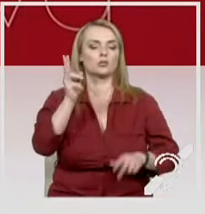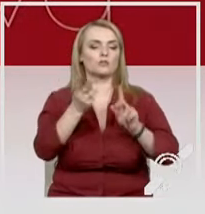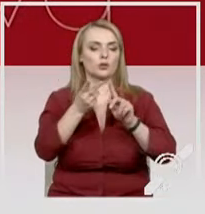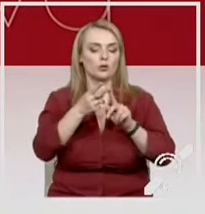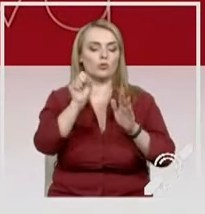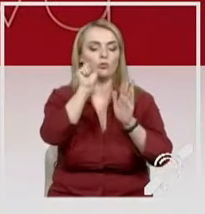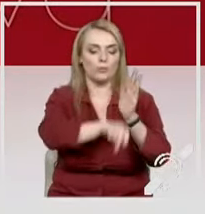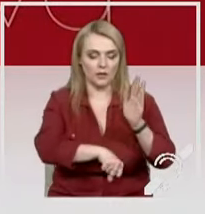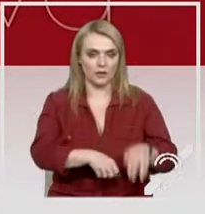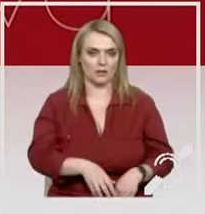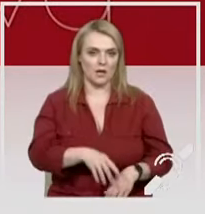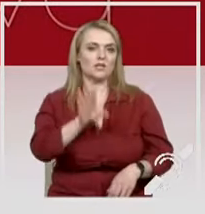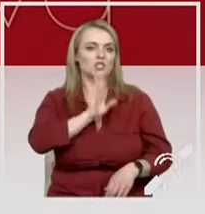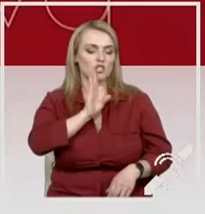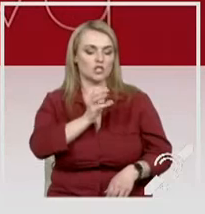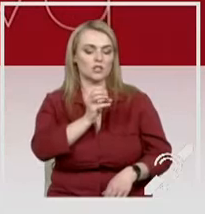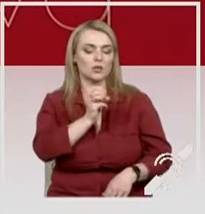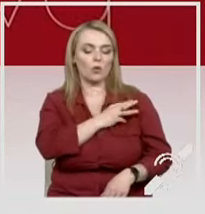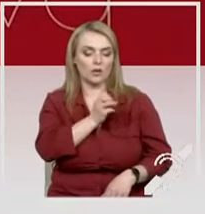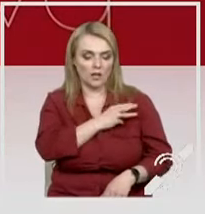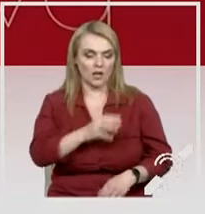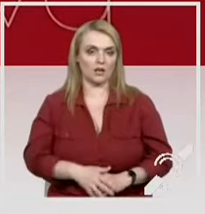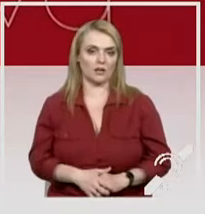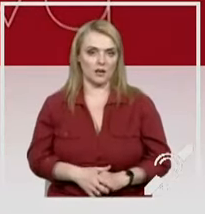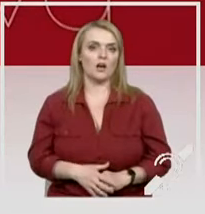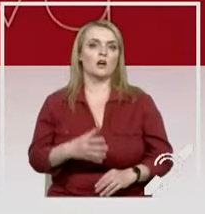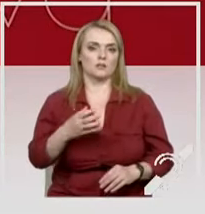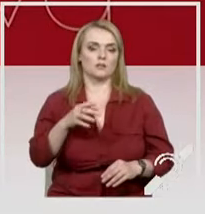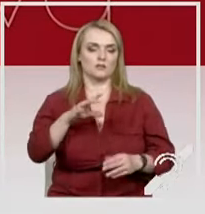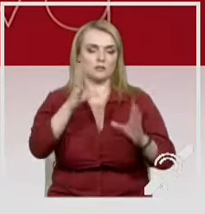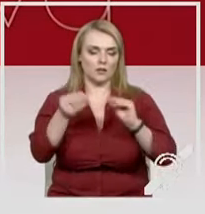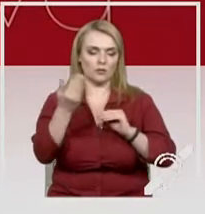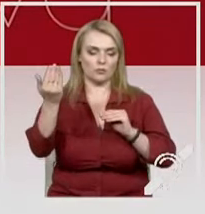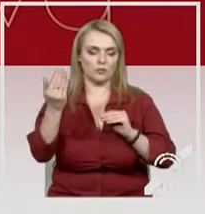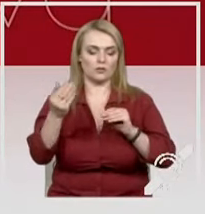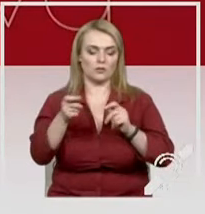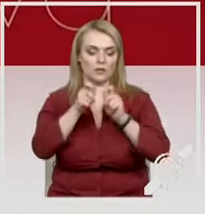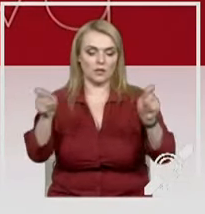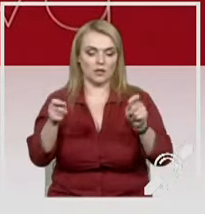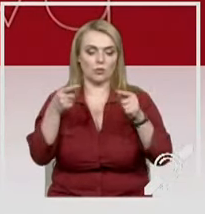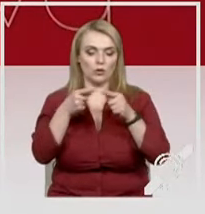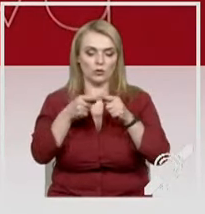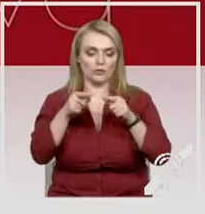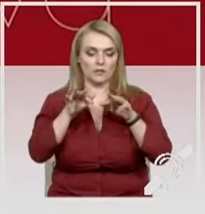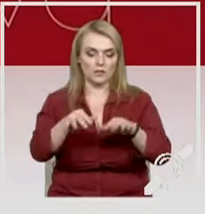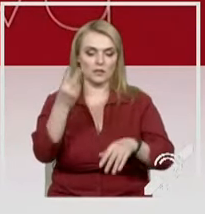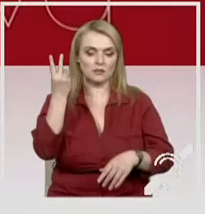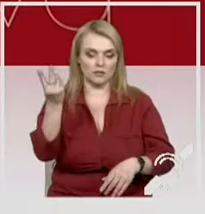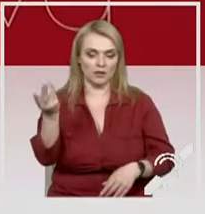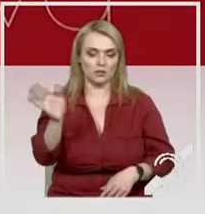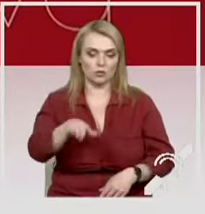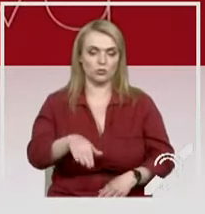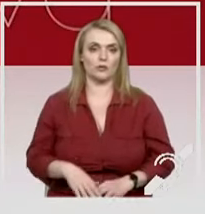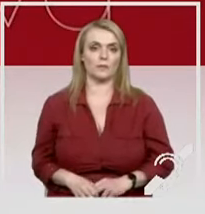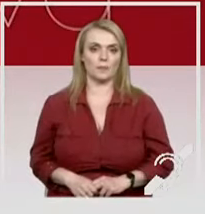violență sexuală. El a fost adus astăzi în fața unei comisii formate din psihiatri pentru a se stabili dacă a avut discernământ atunci când